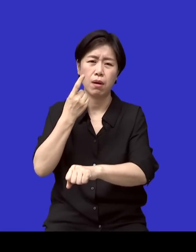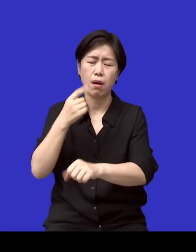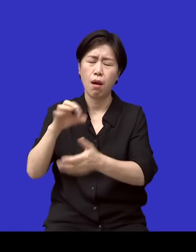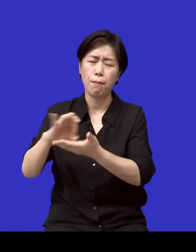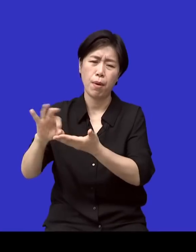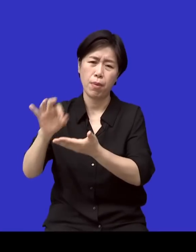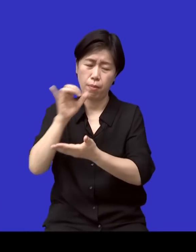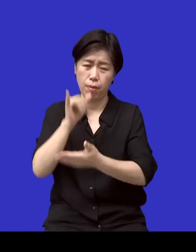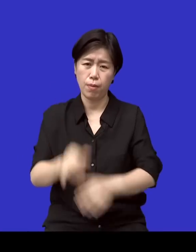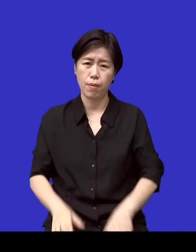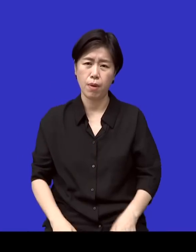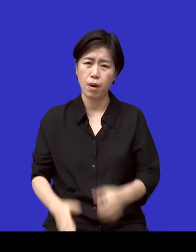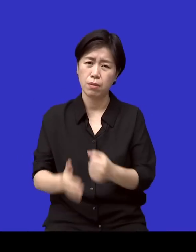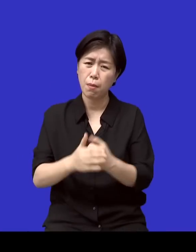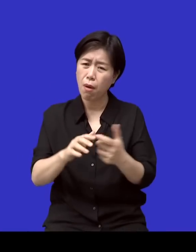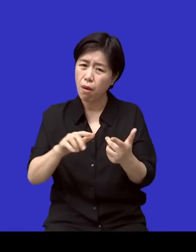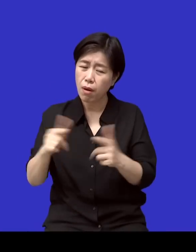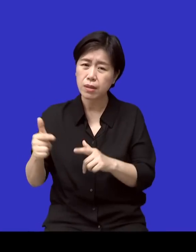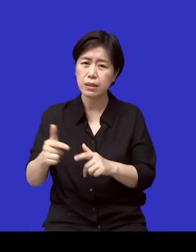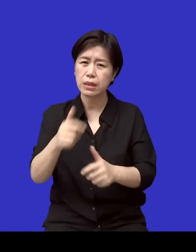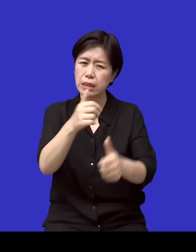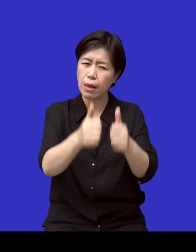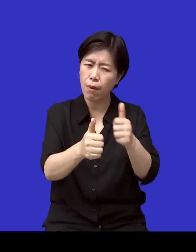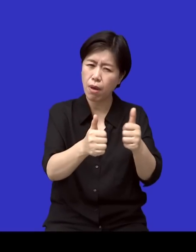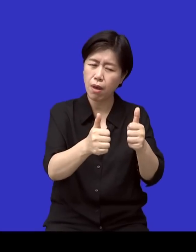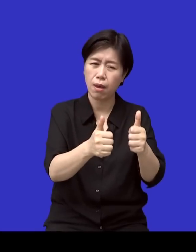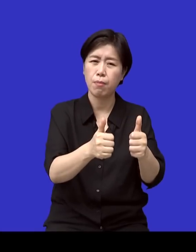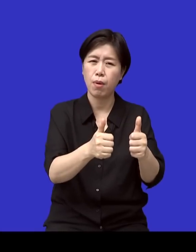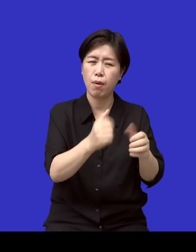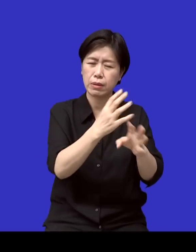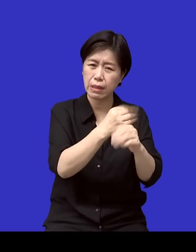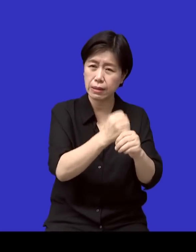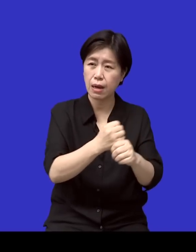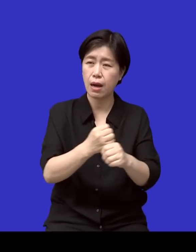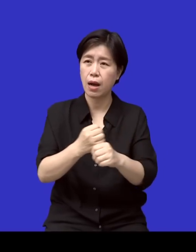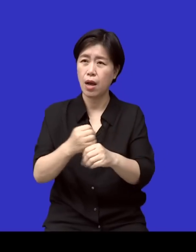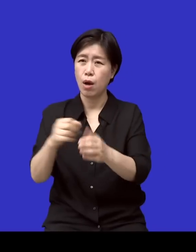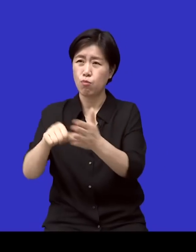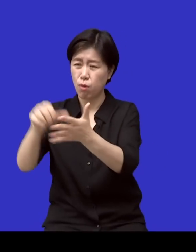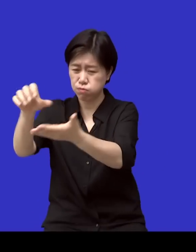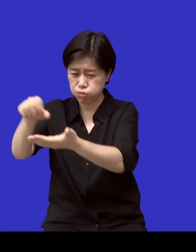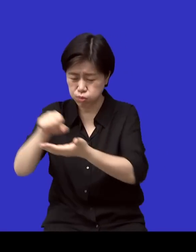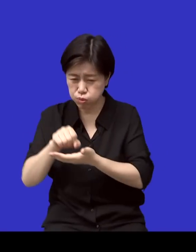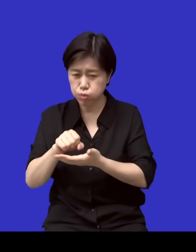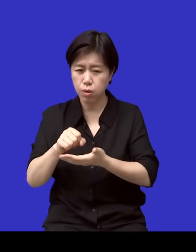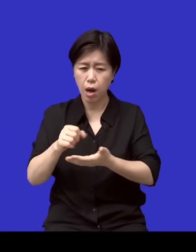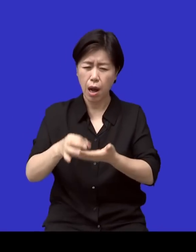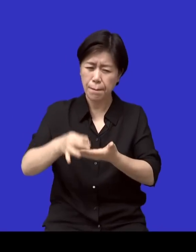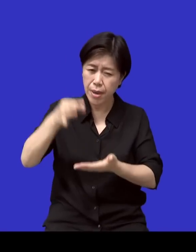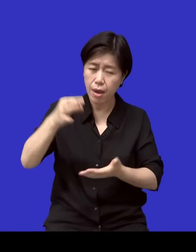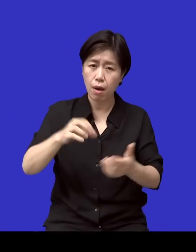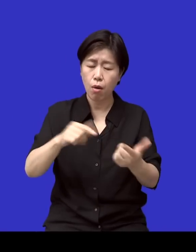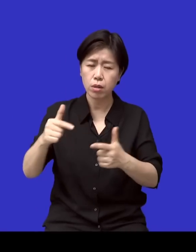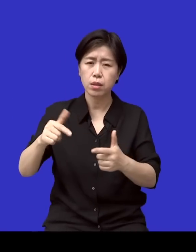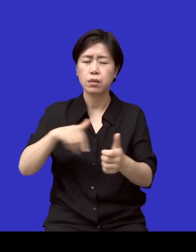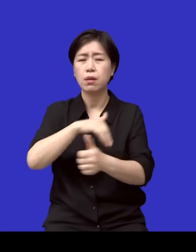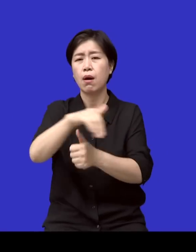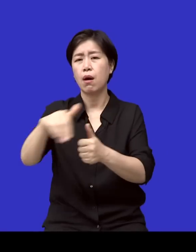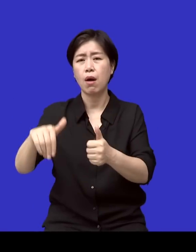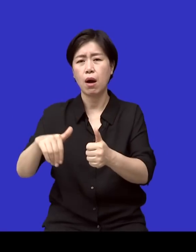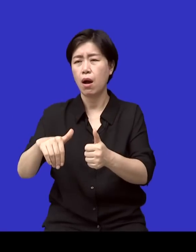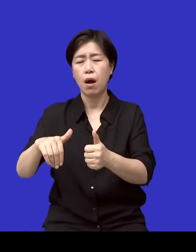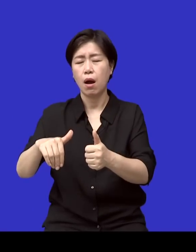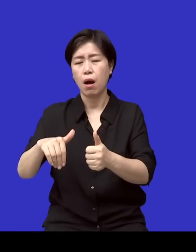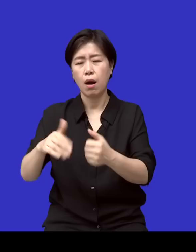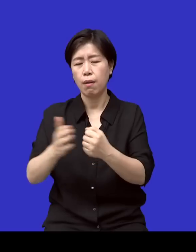이래서 거의 그때도 그만둬야 하나? 그리고 다른 일을 찾아봐야 하나라는 생각이